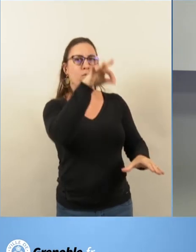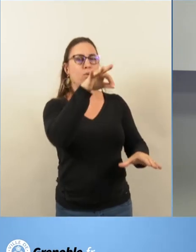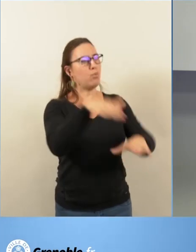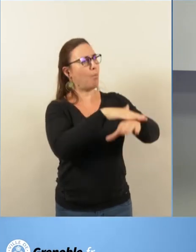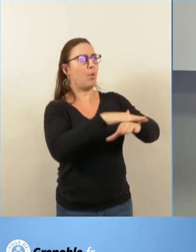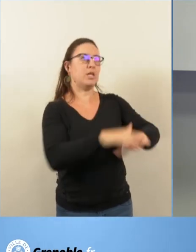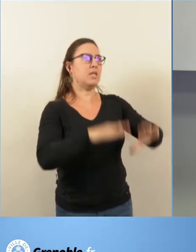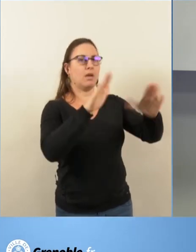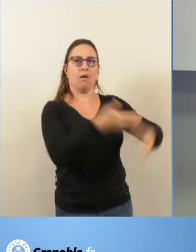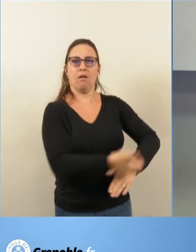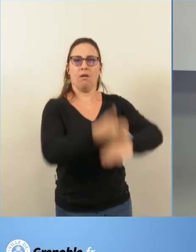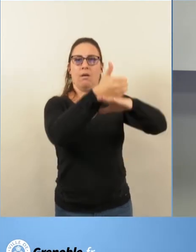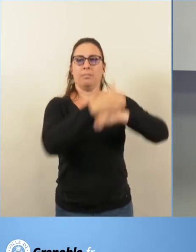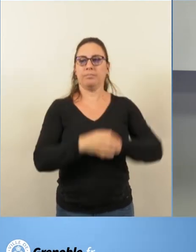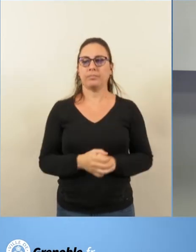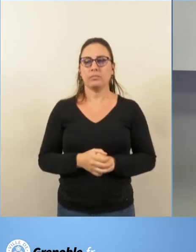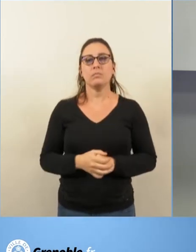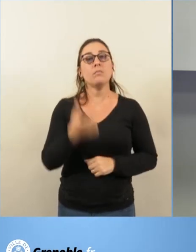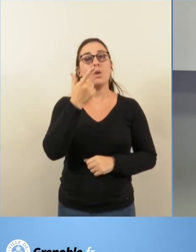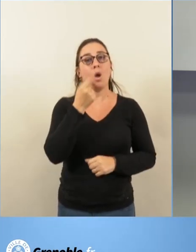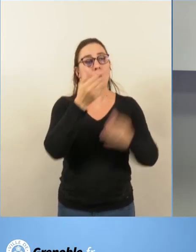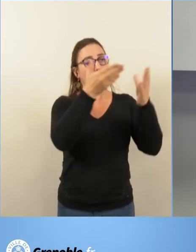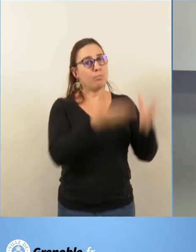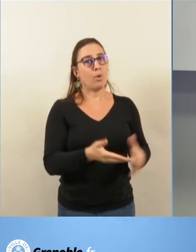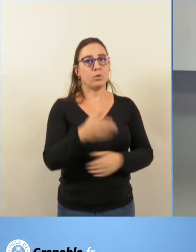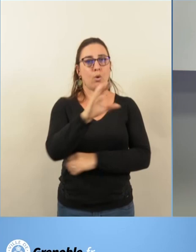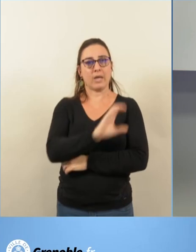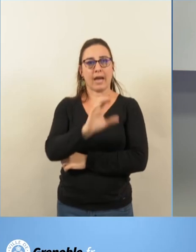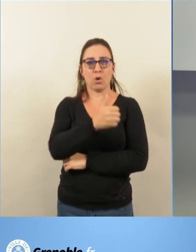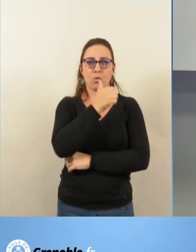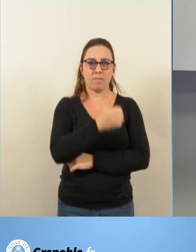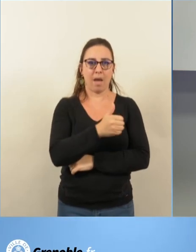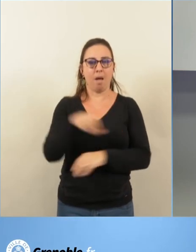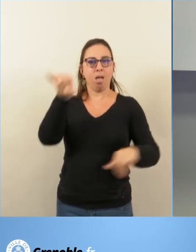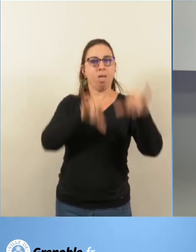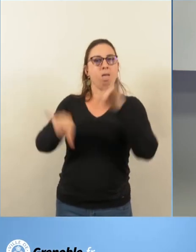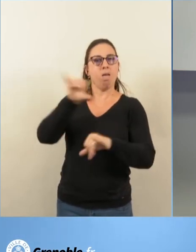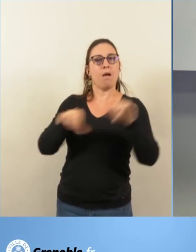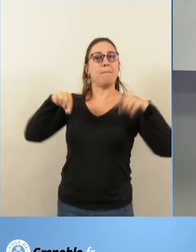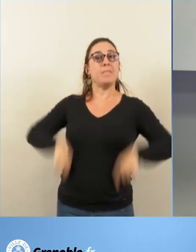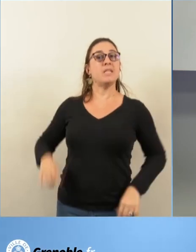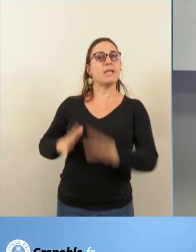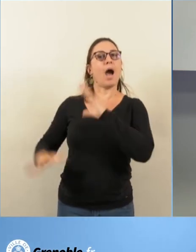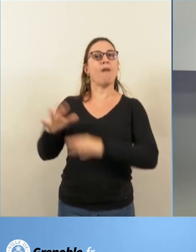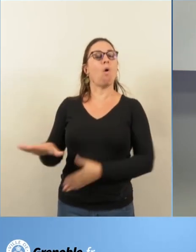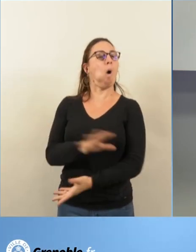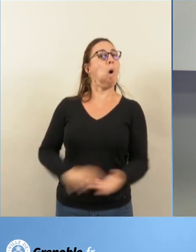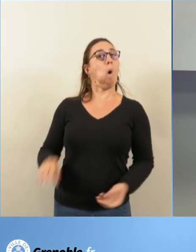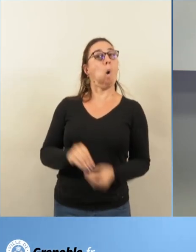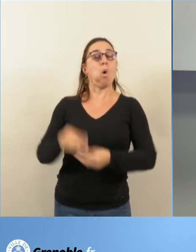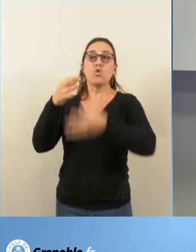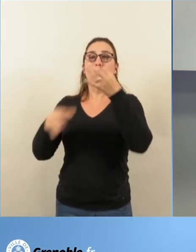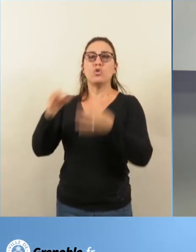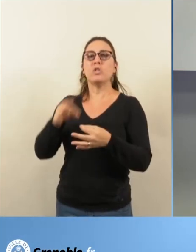politique attendu que Monsieur Alain Carignan a tenté abusant des fonctions ministérielles qu'il exerçaient alors d'égarer la justice